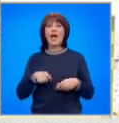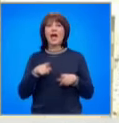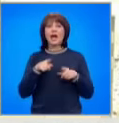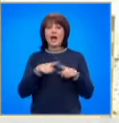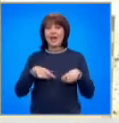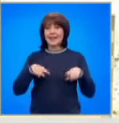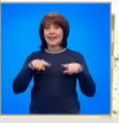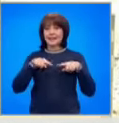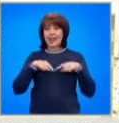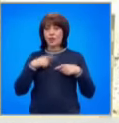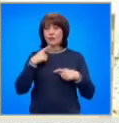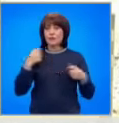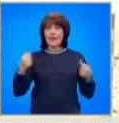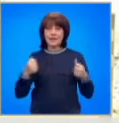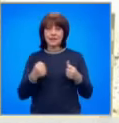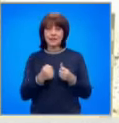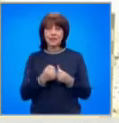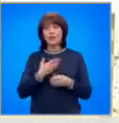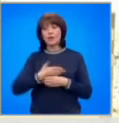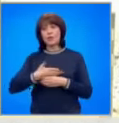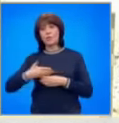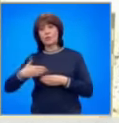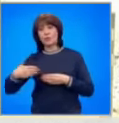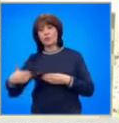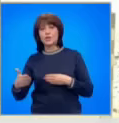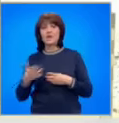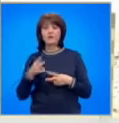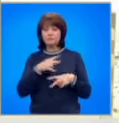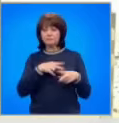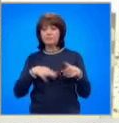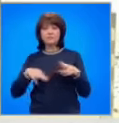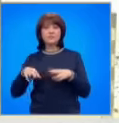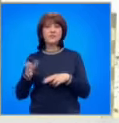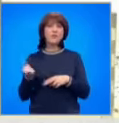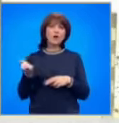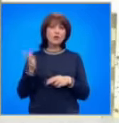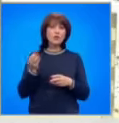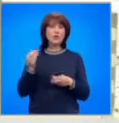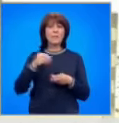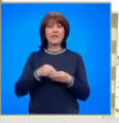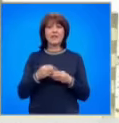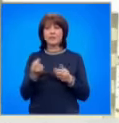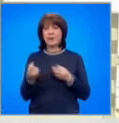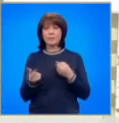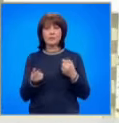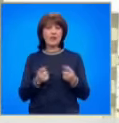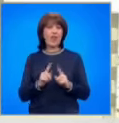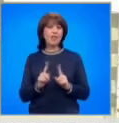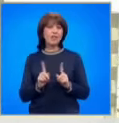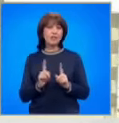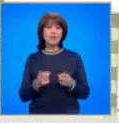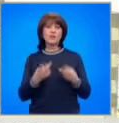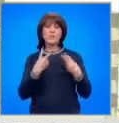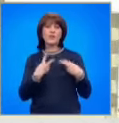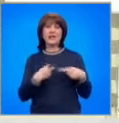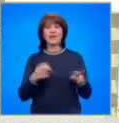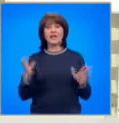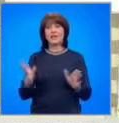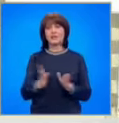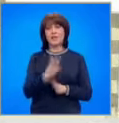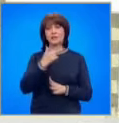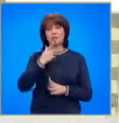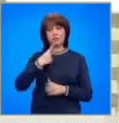катастрофата продължава. Тепърво ще се изясняват много детайли и обстоятелства около нея, но няма да можем да върнем 19-годишната Виктория, която